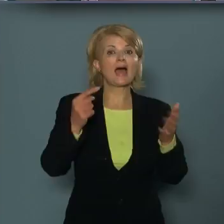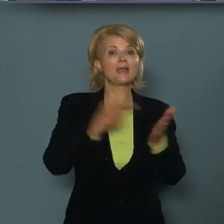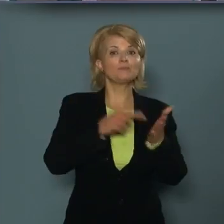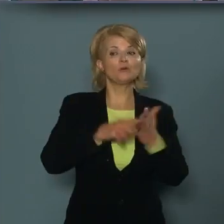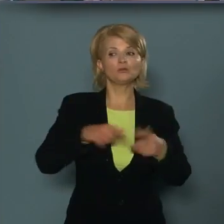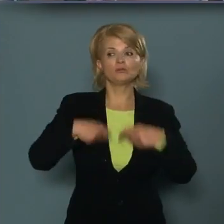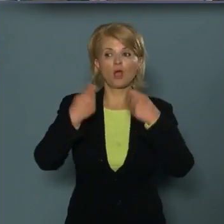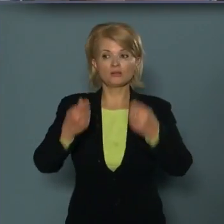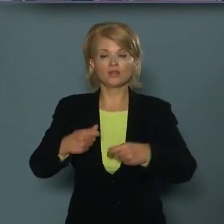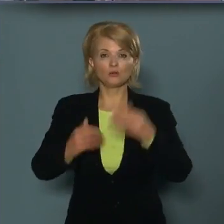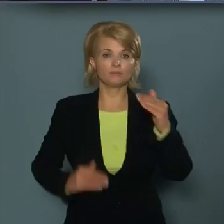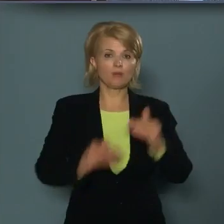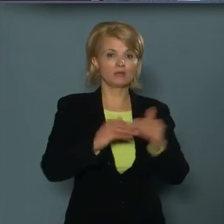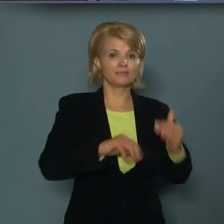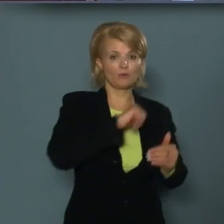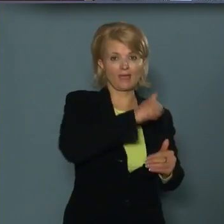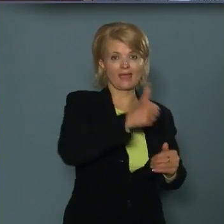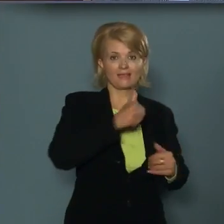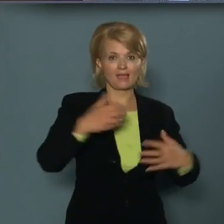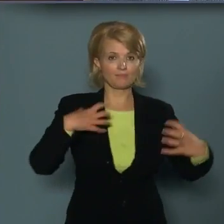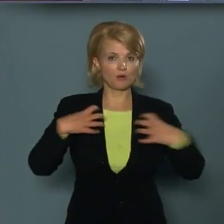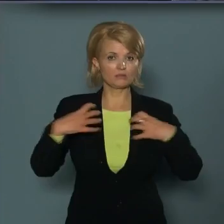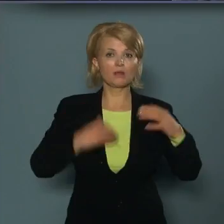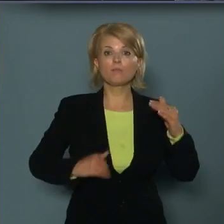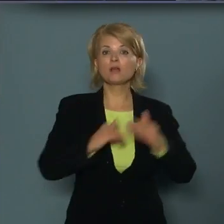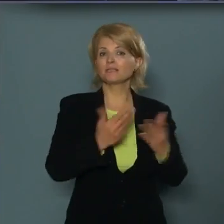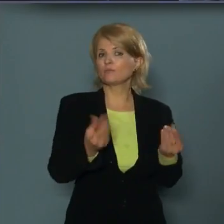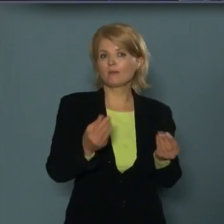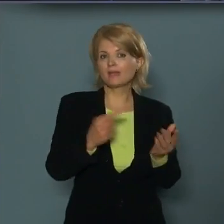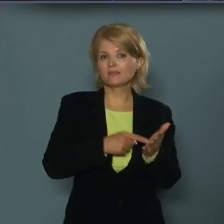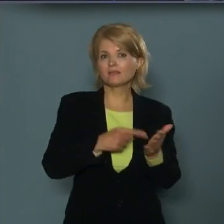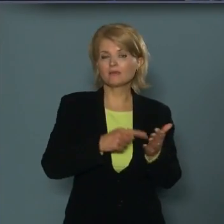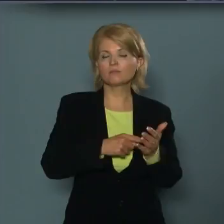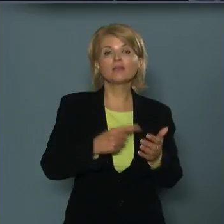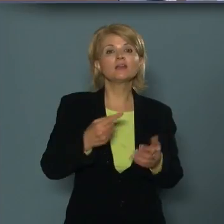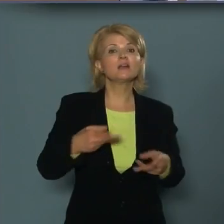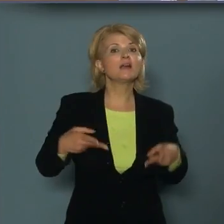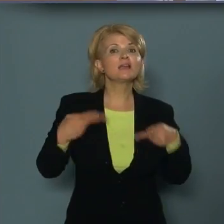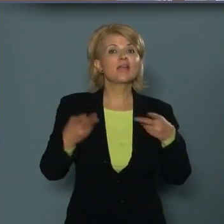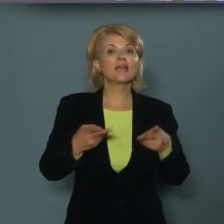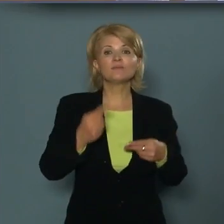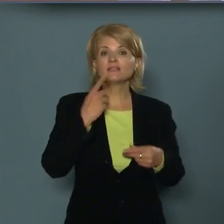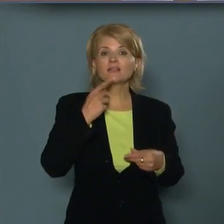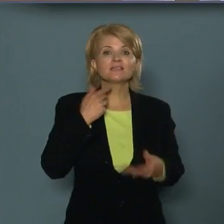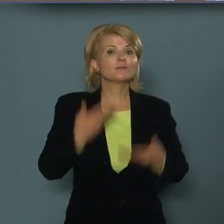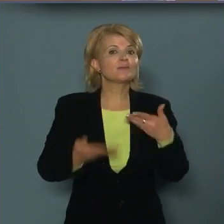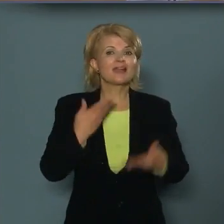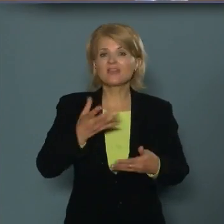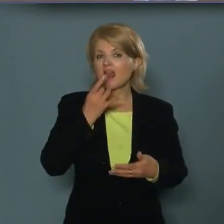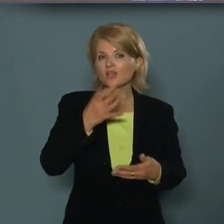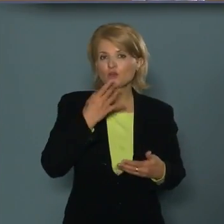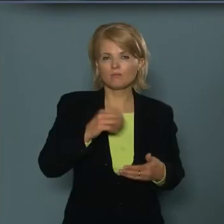Pontot adhatott maximum a zsűri egy-egy produkciónak, és ki volt önnél a kedvenc? Mindenképpen meg kell